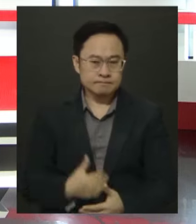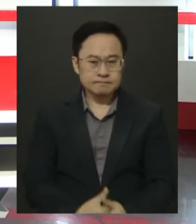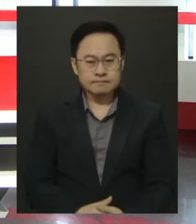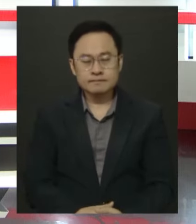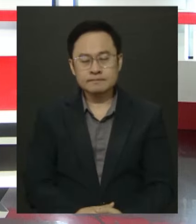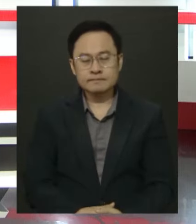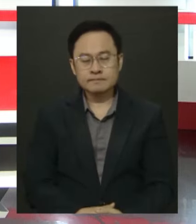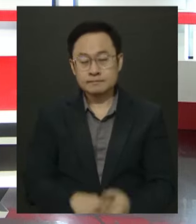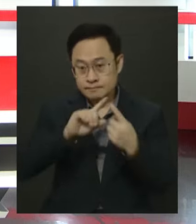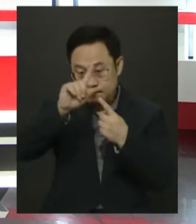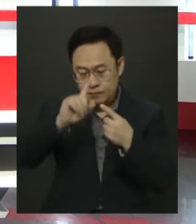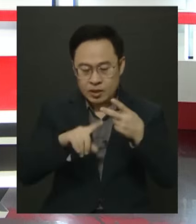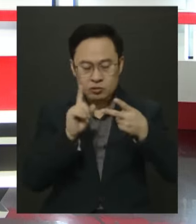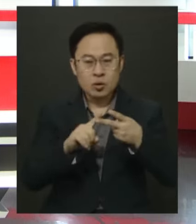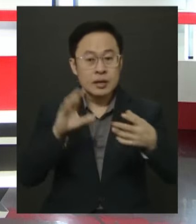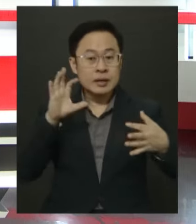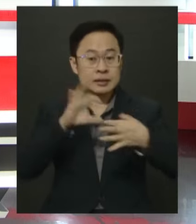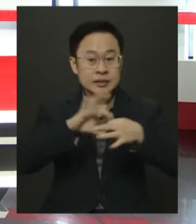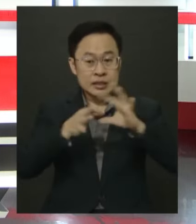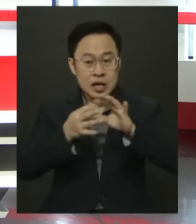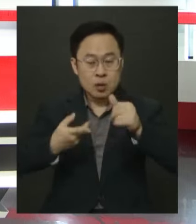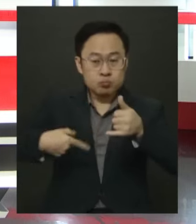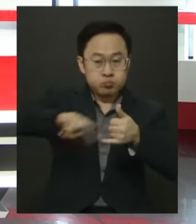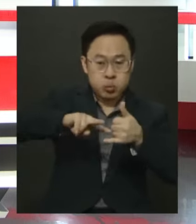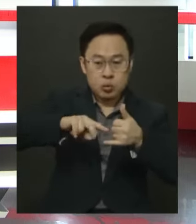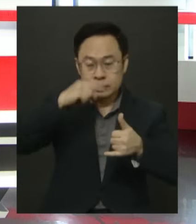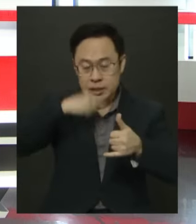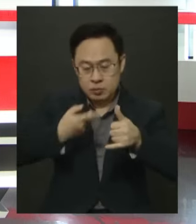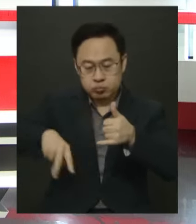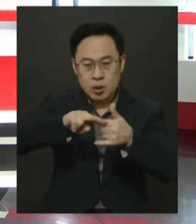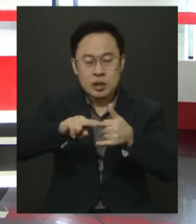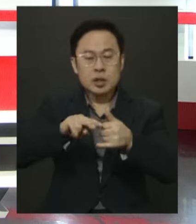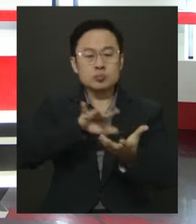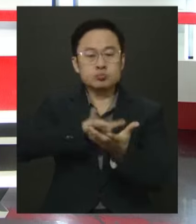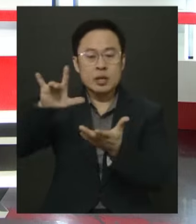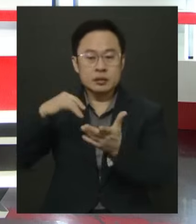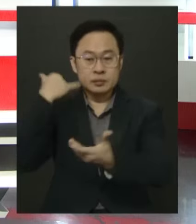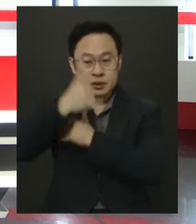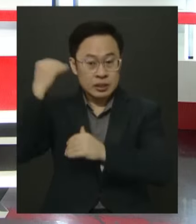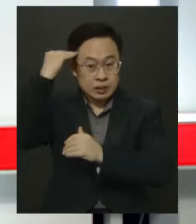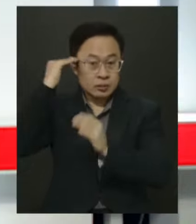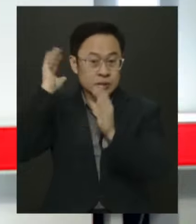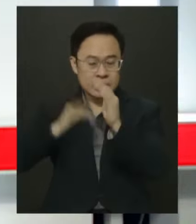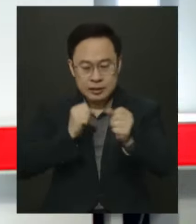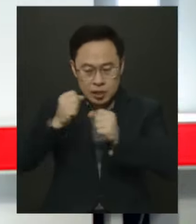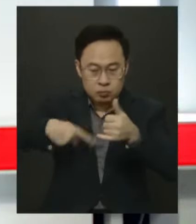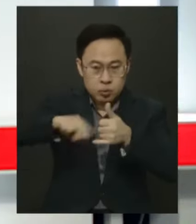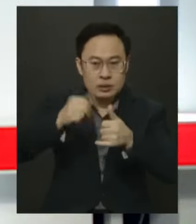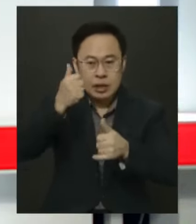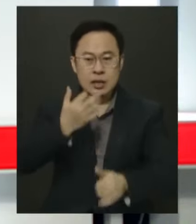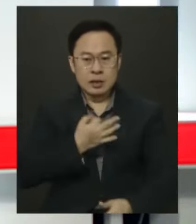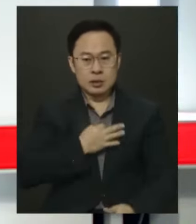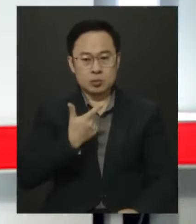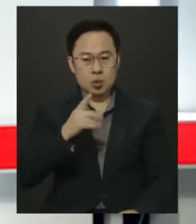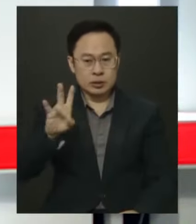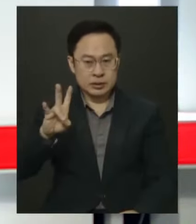อ่ะทีนี้มาต่อที่ทัพนักกีฬาเทควันโดของไทยนะคะเดินทางไปแข่งขันที่เกาหลีใต้แล้วก็ทำผลงานได้อย่างยอดเยี่ยมนะคะคว้ามา7เหรียญท